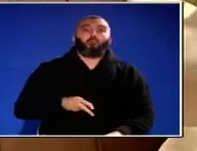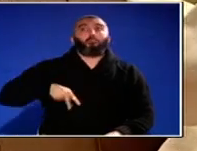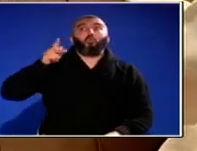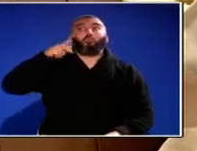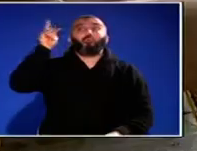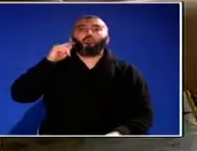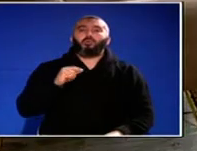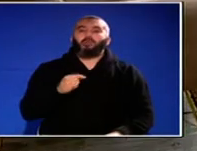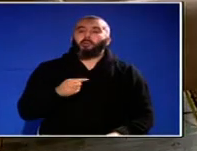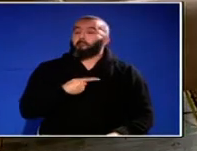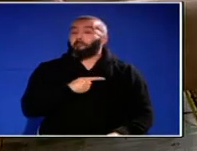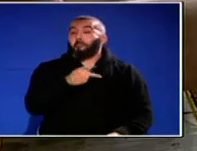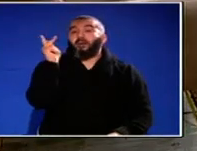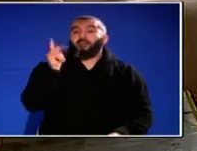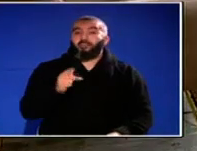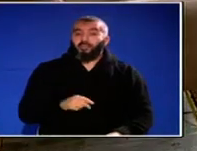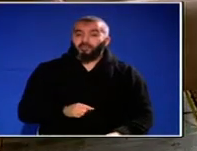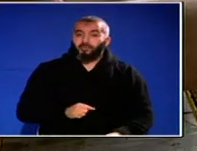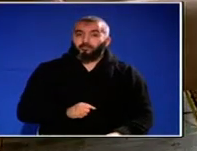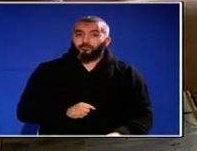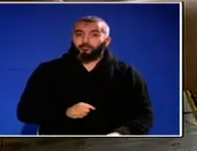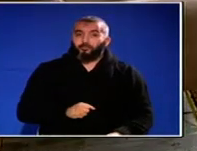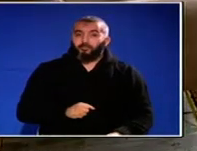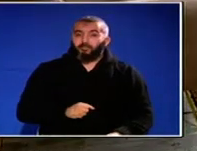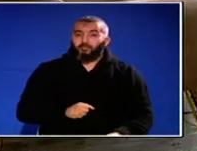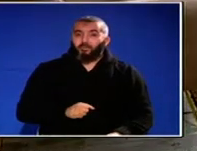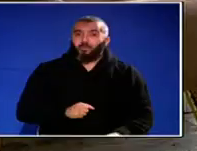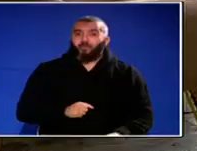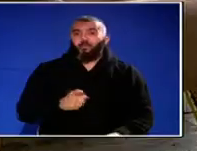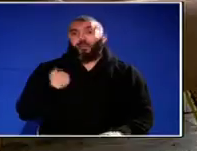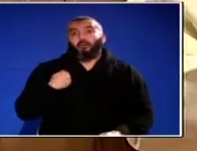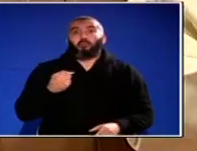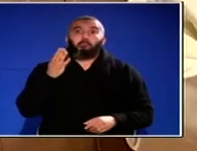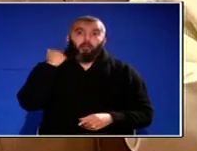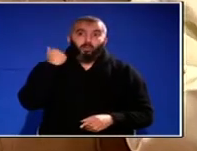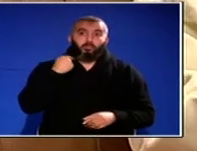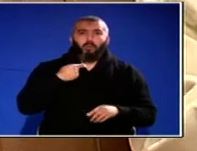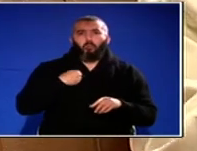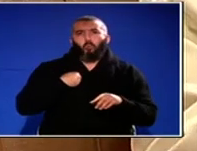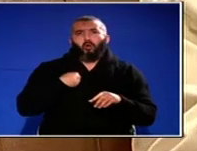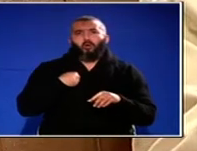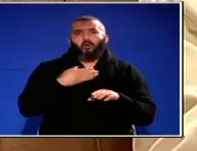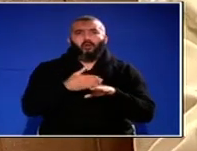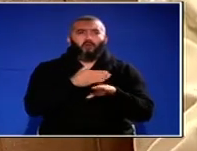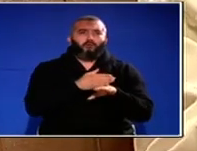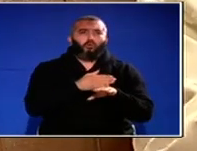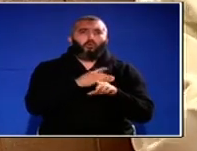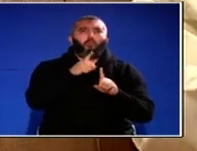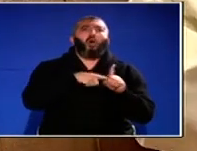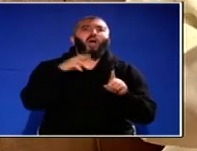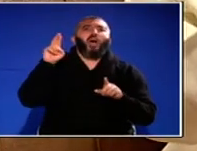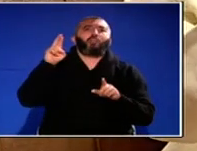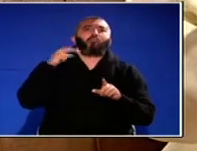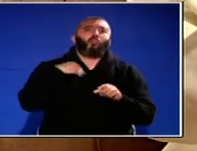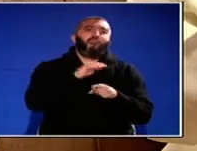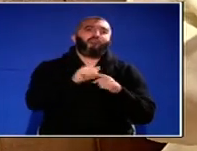إلى المولى عز وجل، بحيث أنني كنت أفعل الخير بمقدار 50%. فلما لا